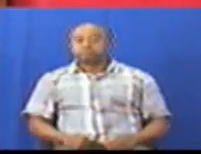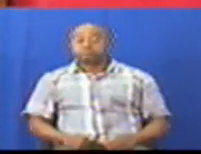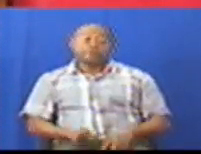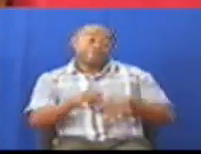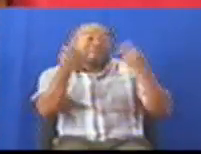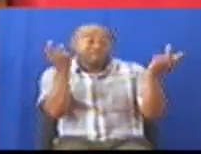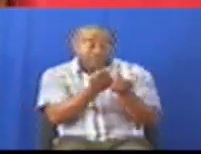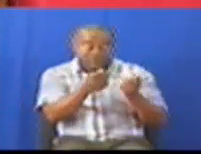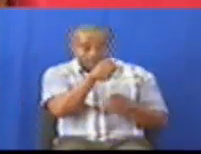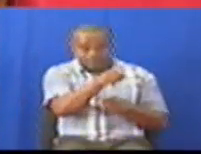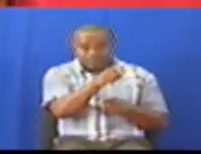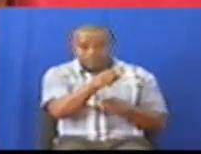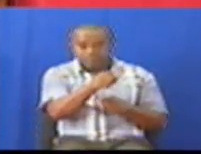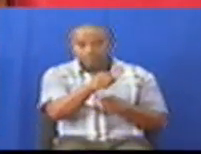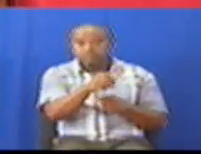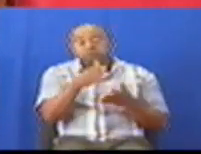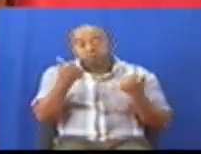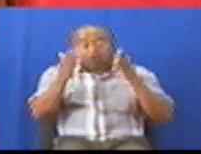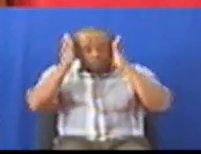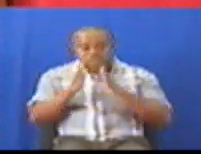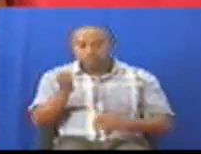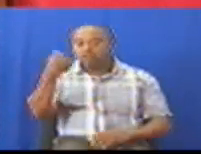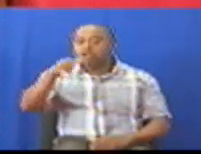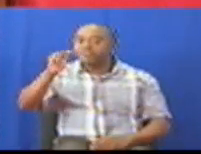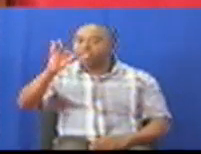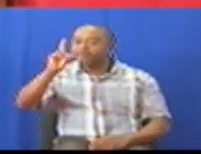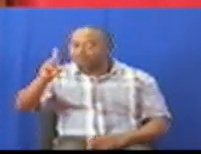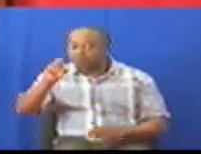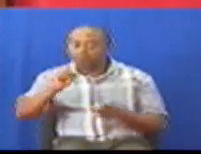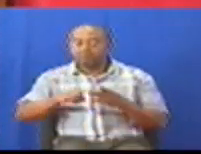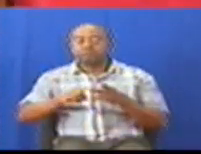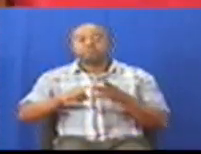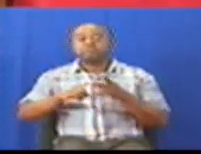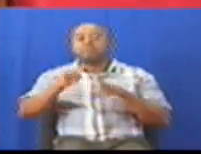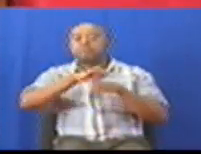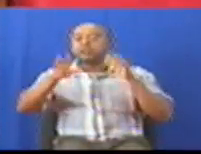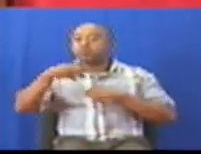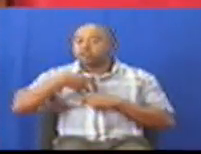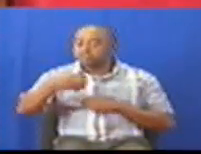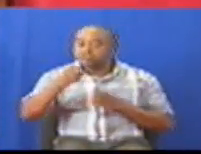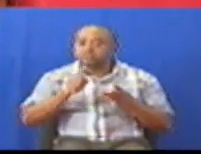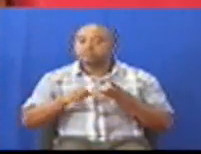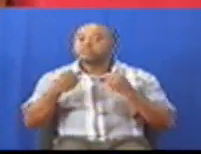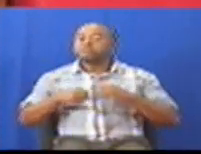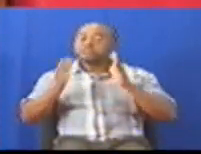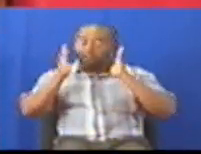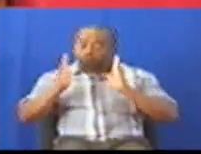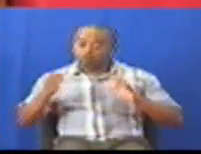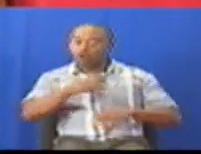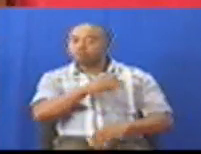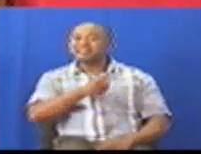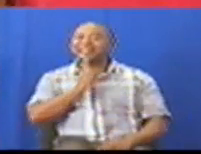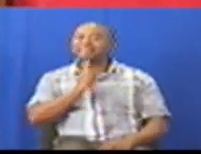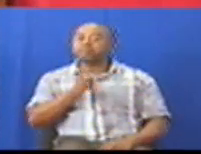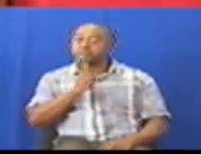hayo, bila mheshimiwa Jafo na manaibu waziri pamoja na mtendaji mkuu wa wizara hiyo na wataalamu